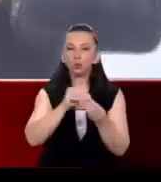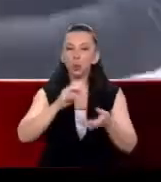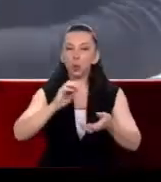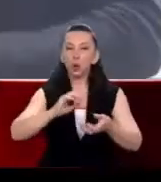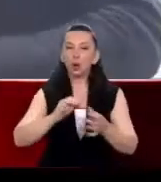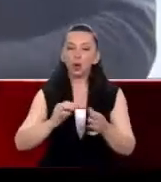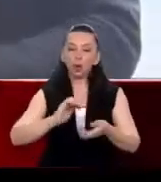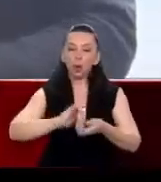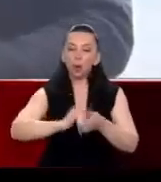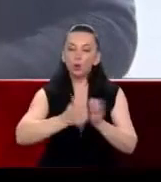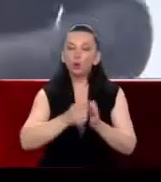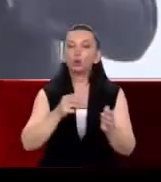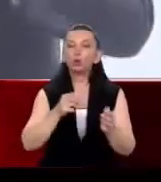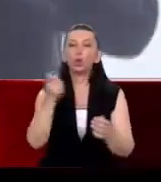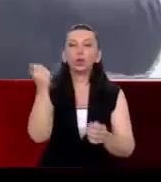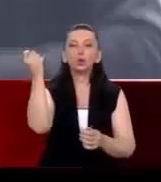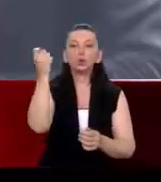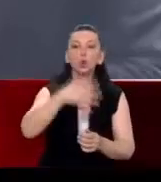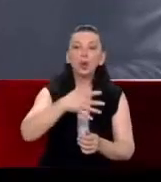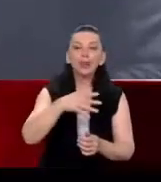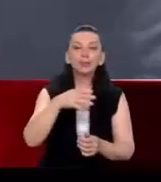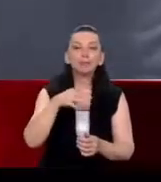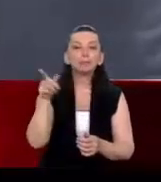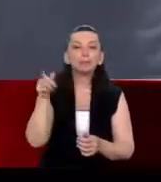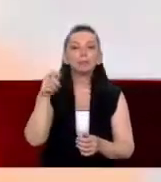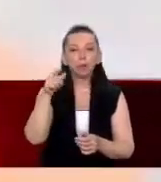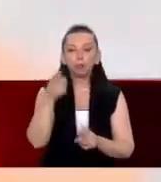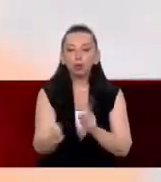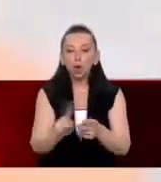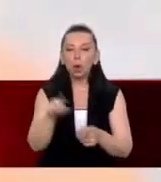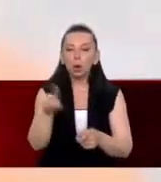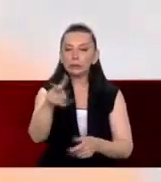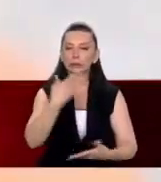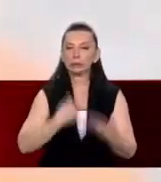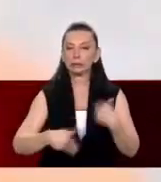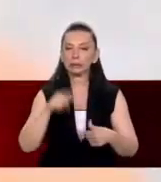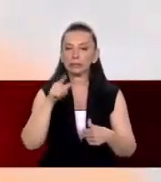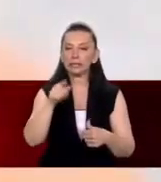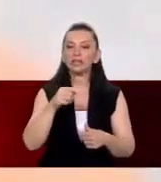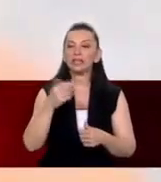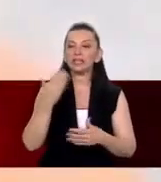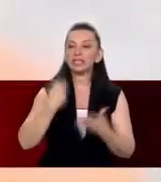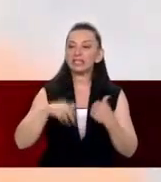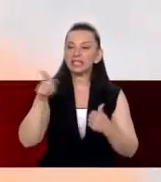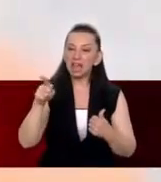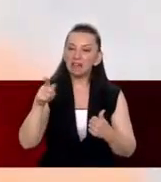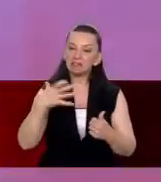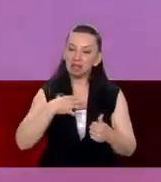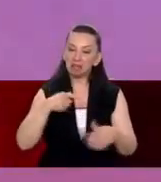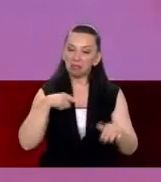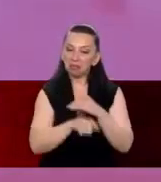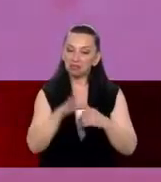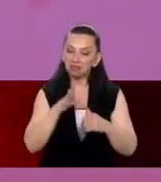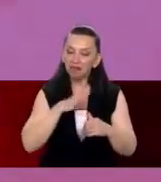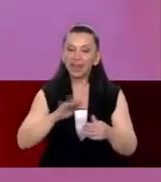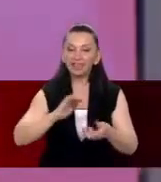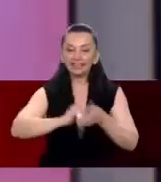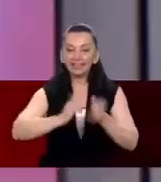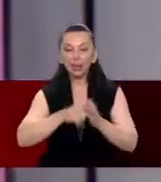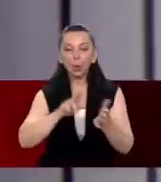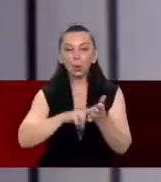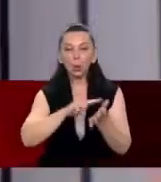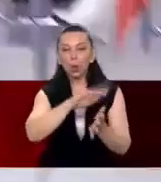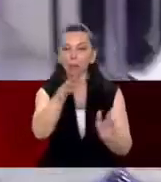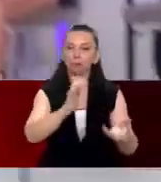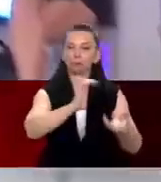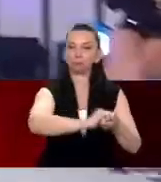örgütünün yöneticilerinden birinin de bir süredir sevgilisiydi. Sevgilisinin kendisini aldattığından şüphelendi. Çete üyeleriyle bir olduğu